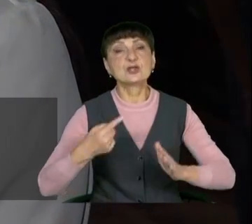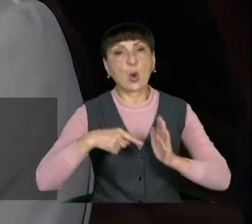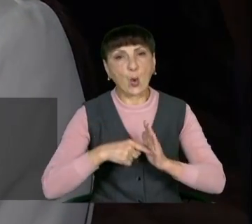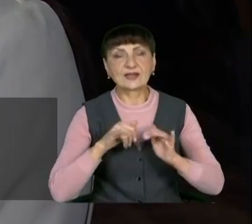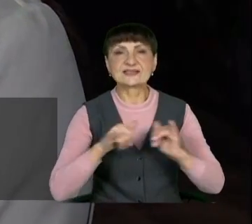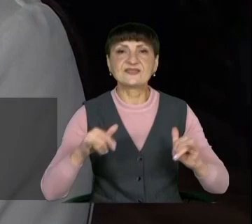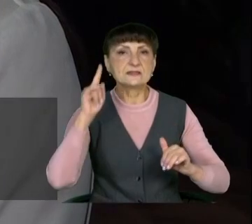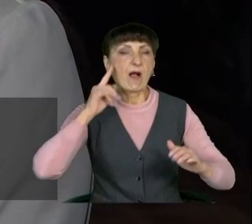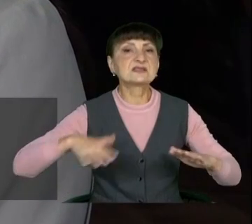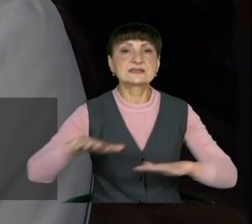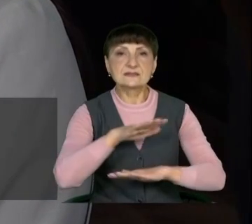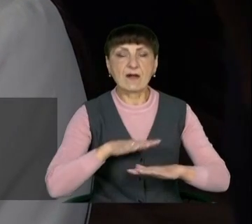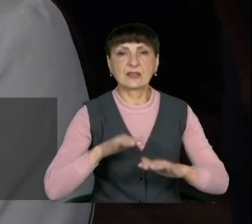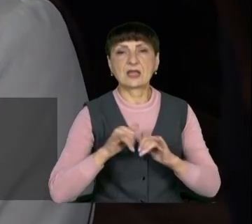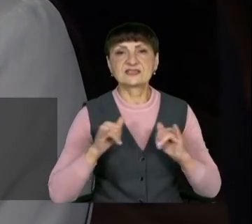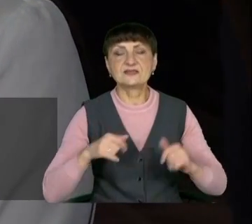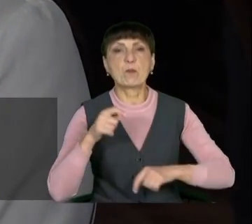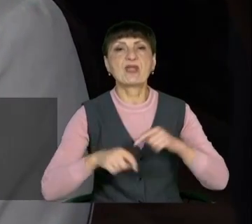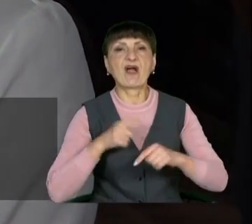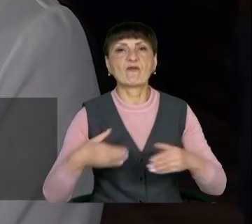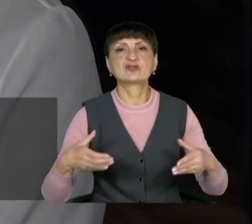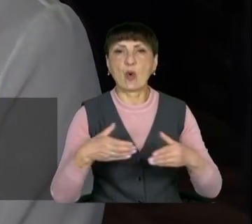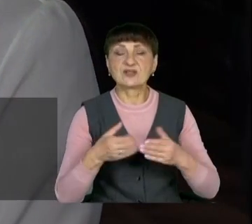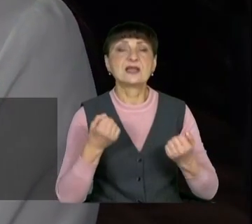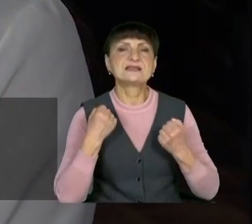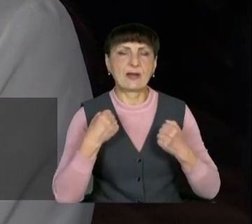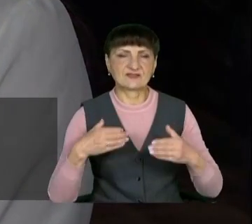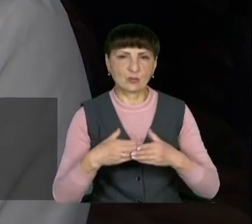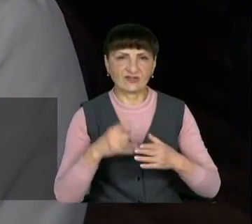развитие страны развитие бегового сообщества и спортивного сообщества ра